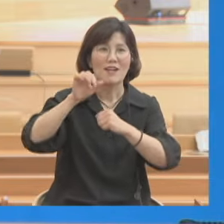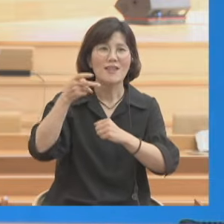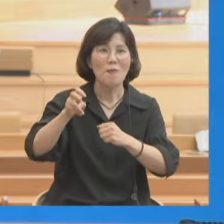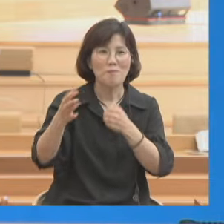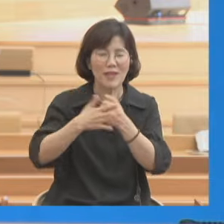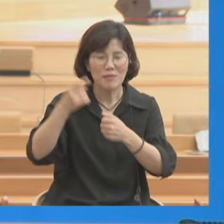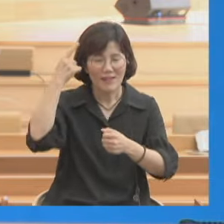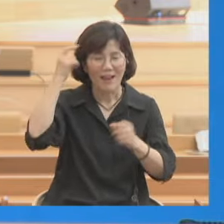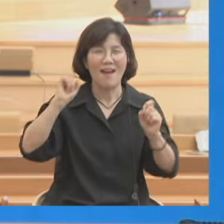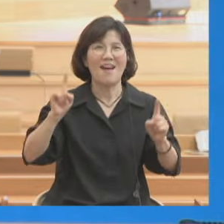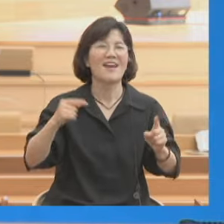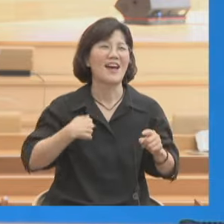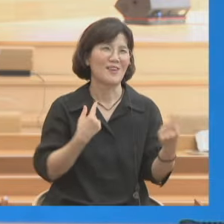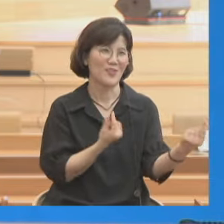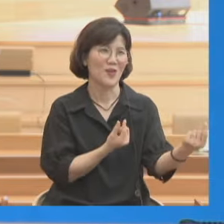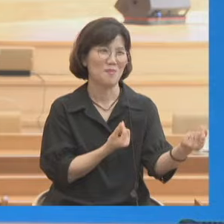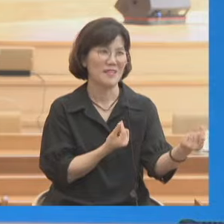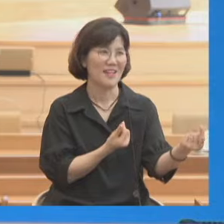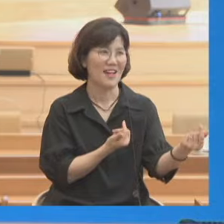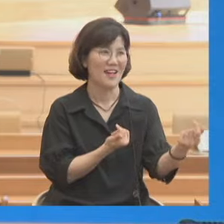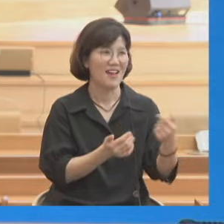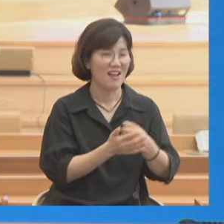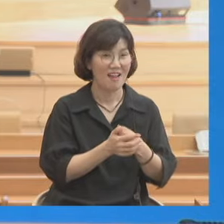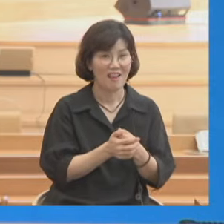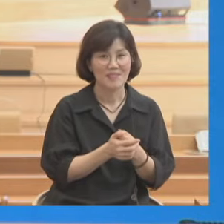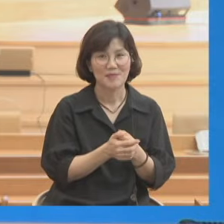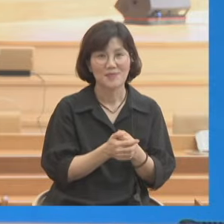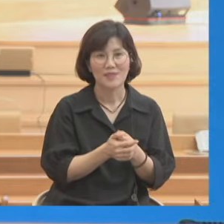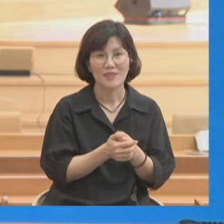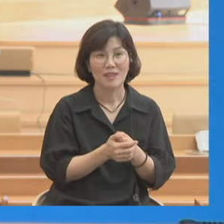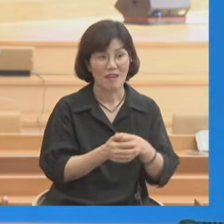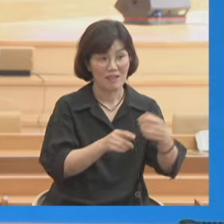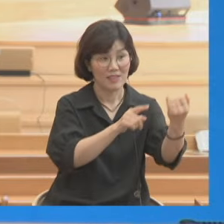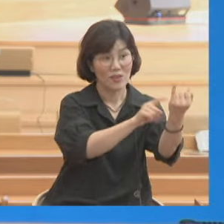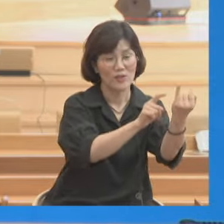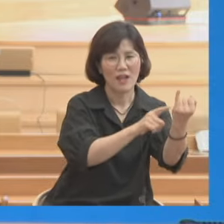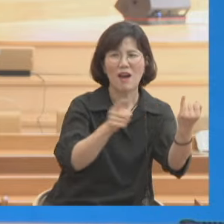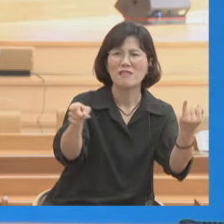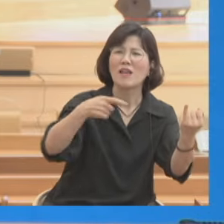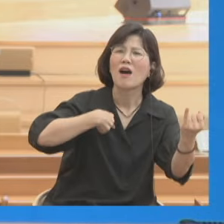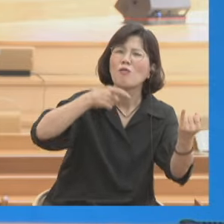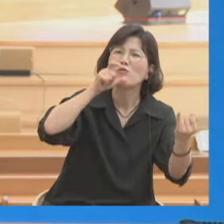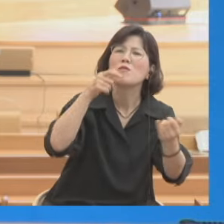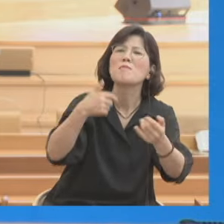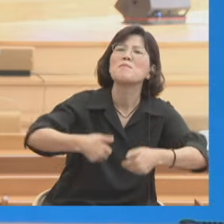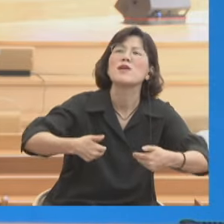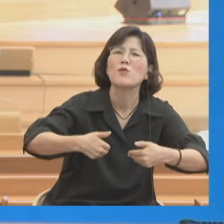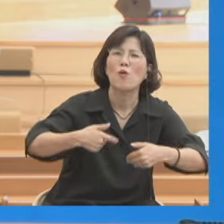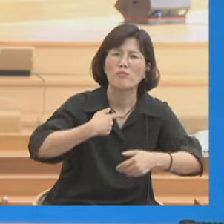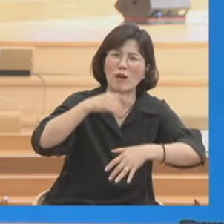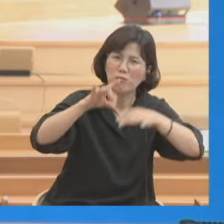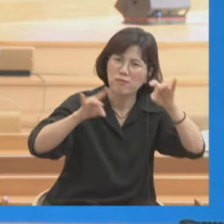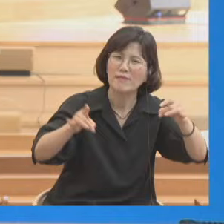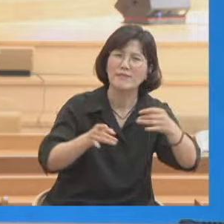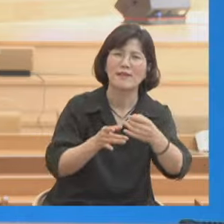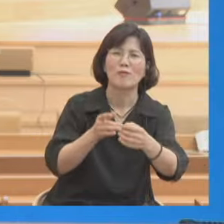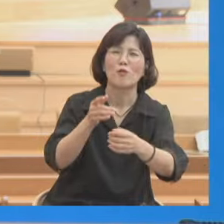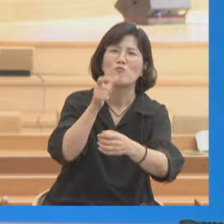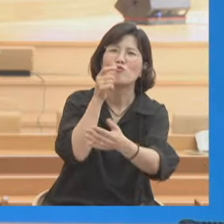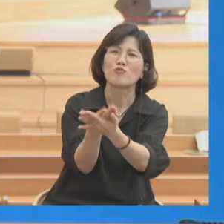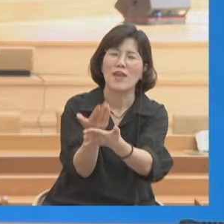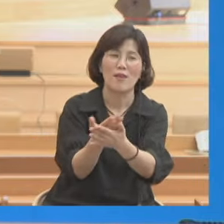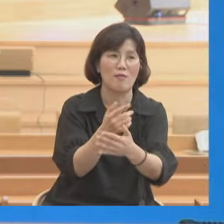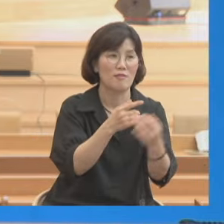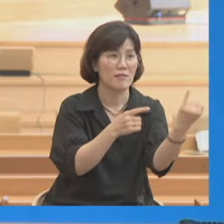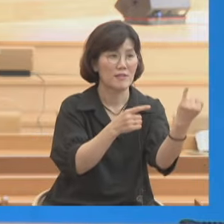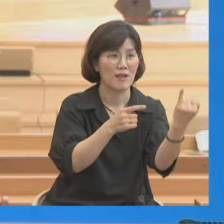그래서 예수님에게 그 물을 나에게도 달라고, 나도 그 물 필요하다고, 나도 목마르다고 요청하고 있는 거예요.